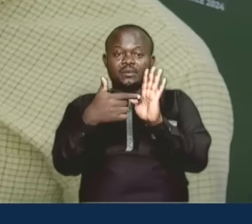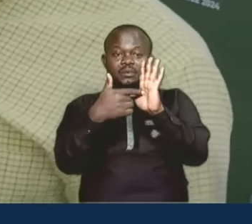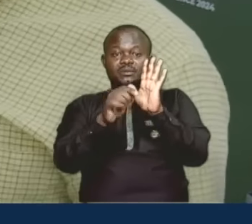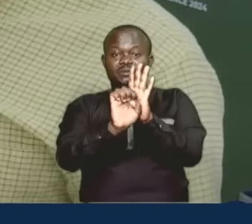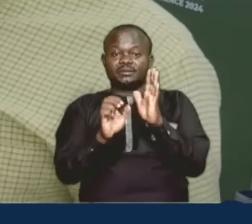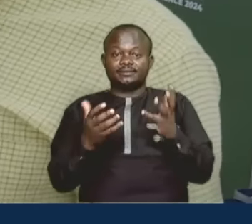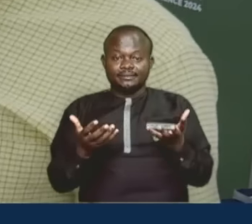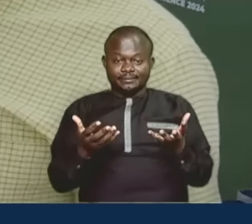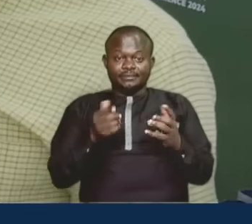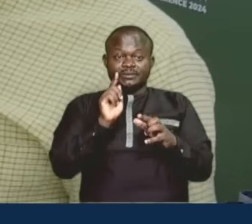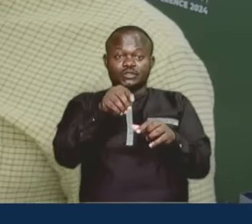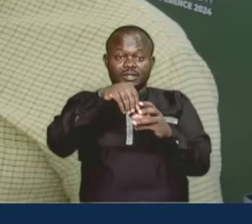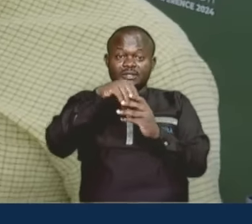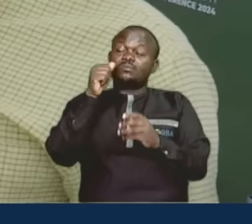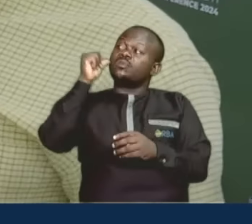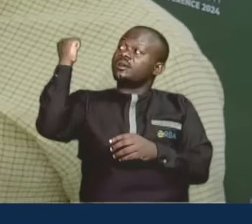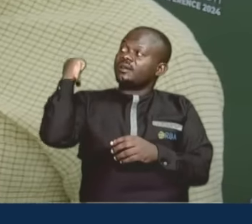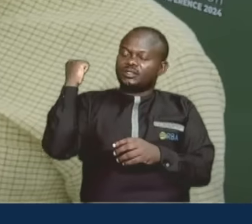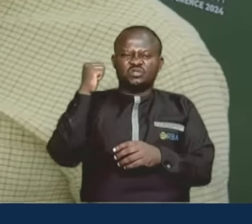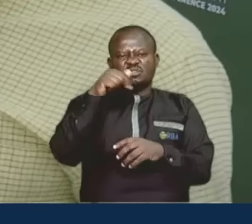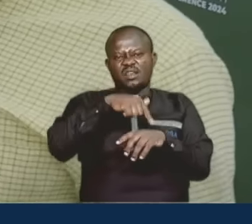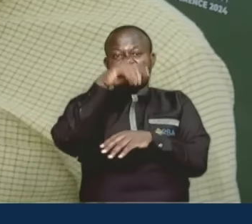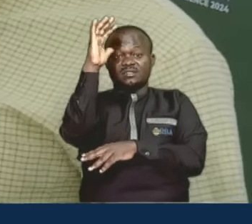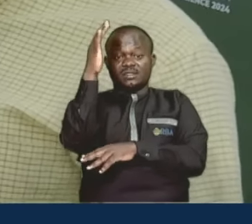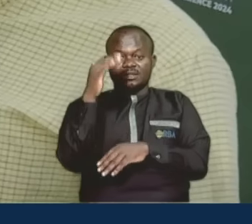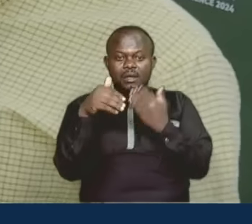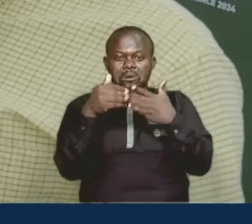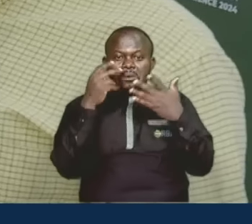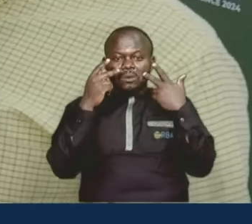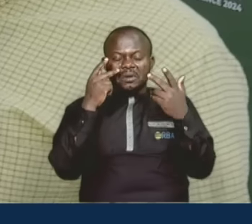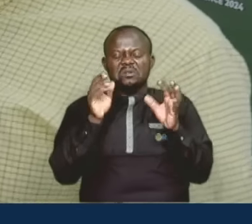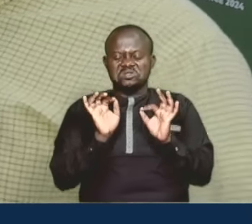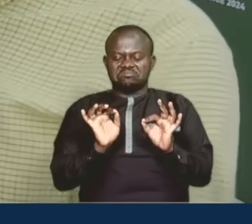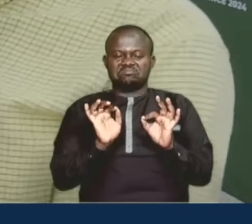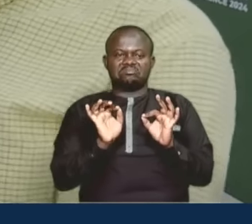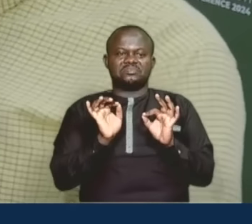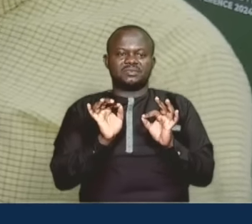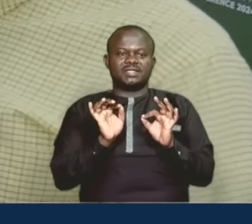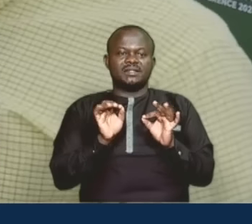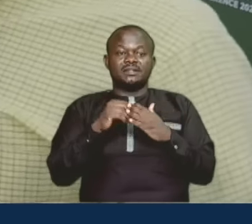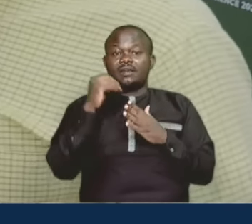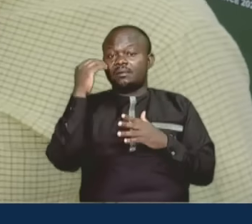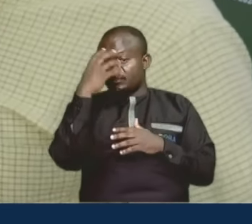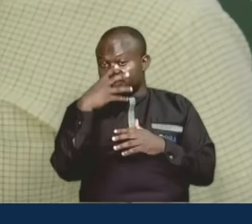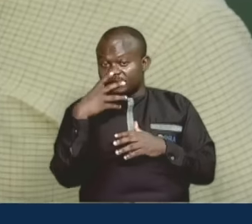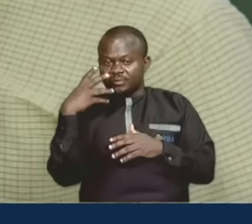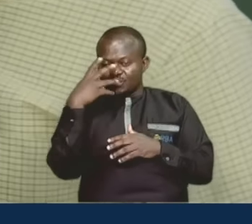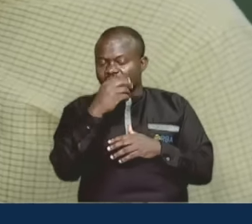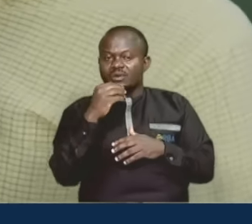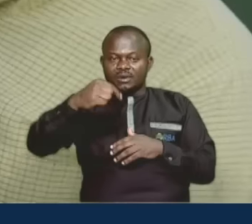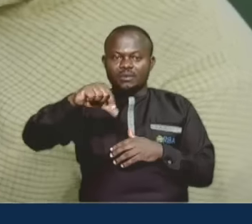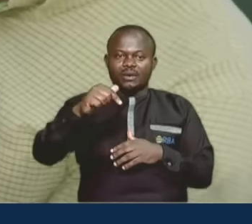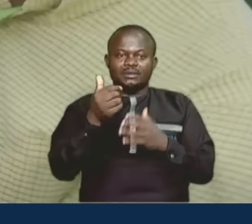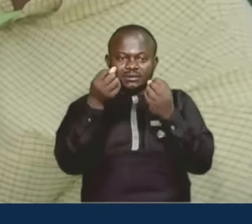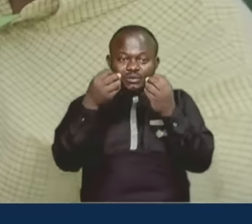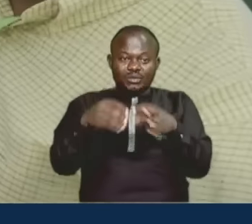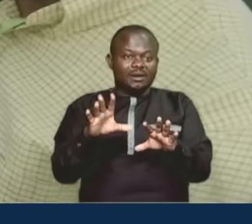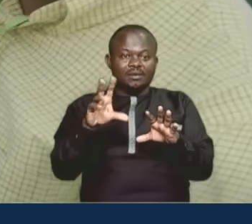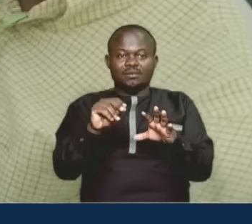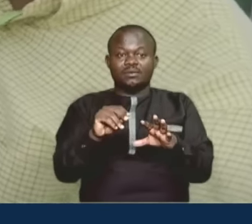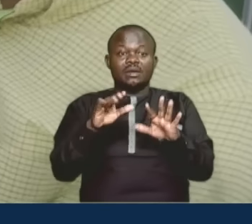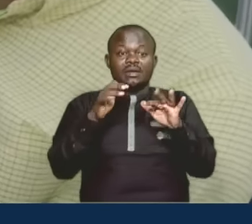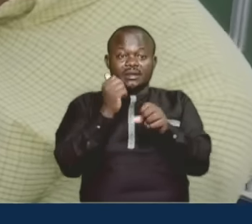mubona twayisizemo ejo hasasa, ariko urakone iracyari imeze neza, haba mu bwiza n'ibiro ntibyatakaye. Rero buryo ikora